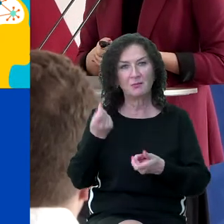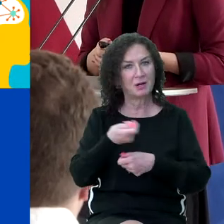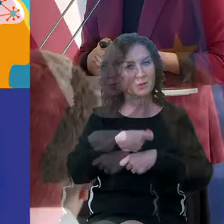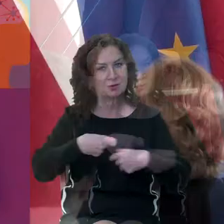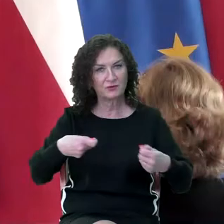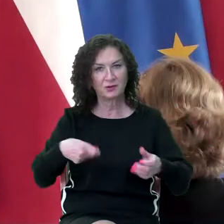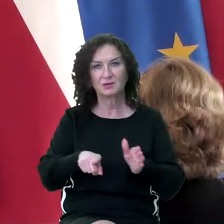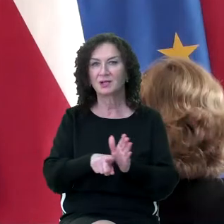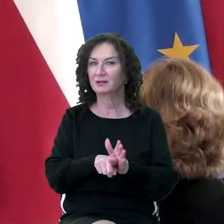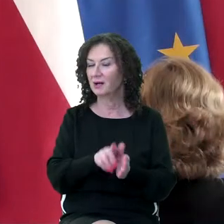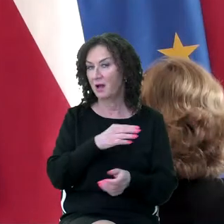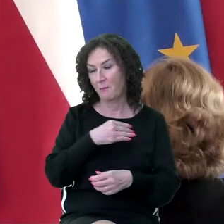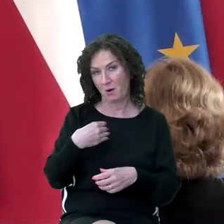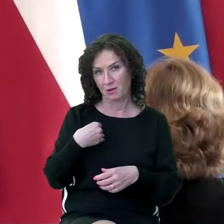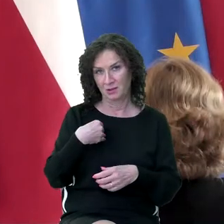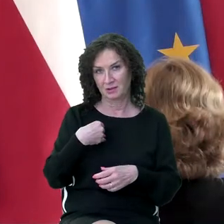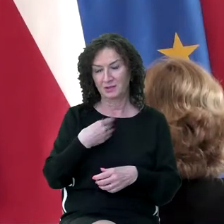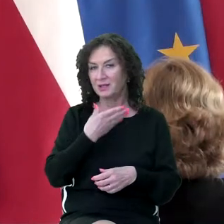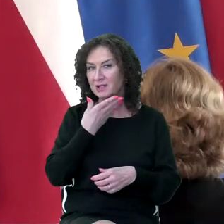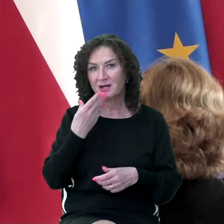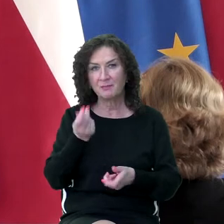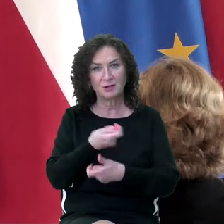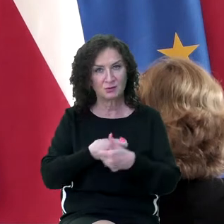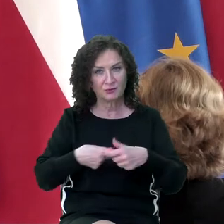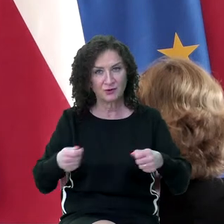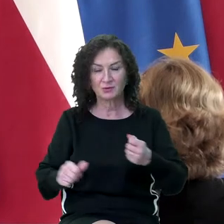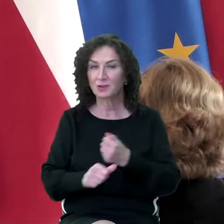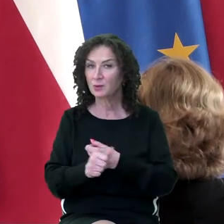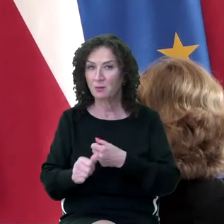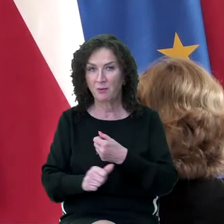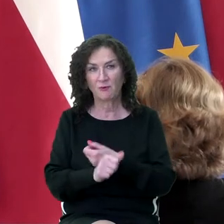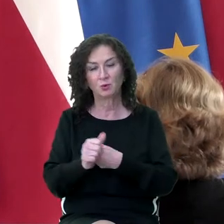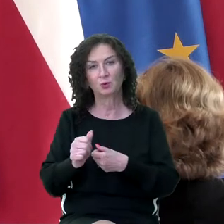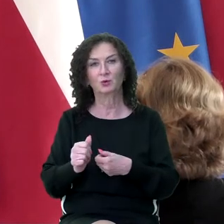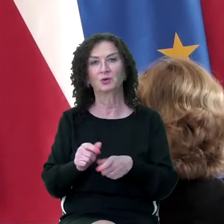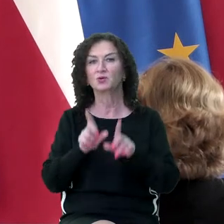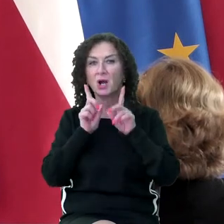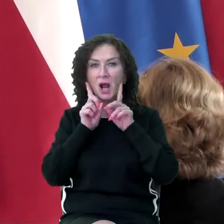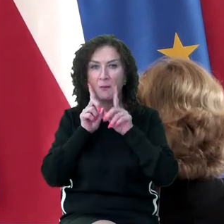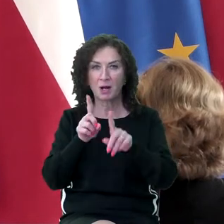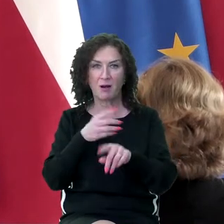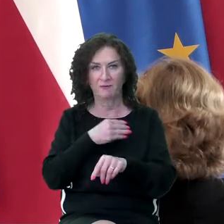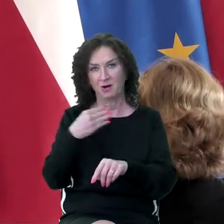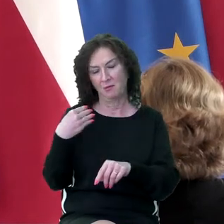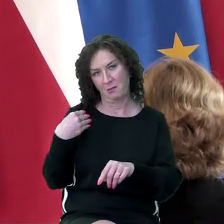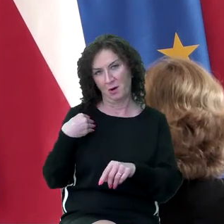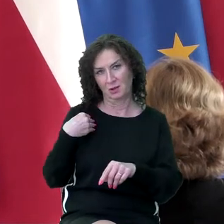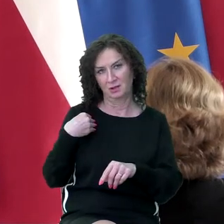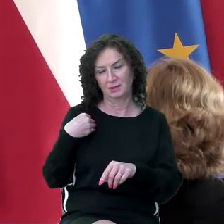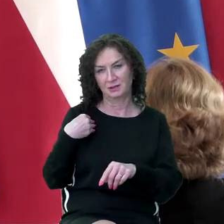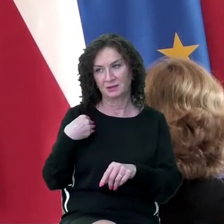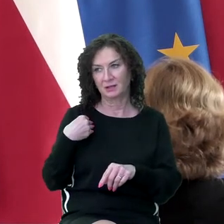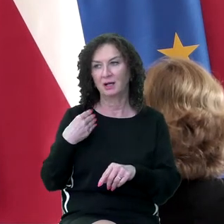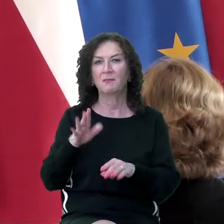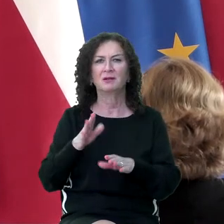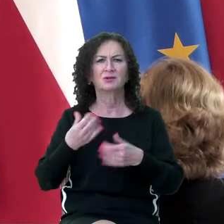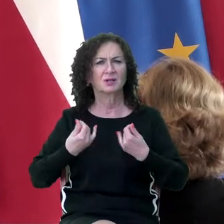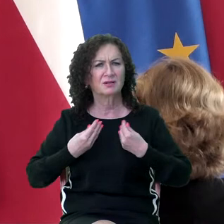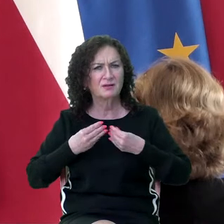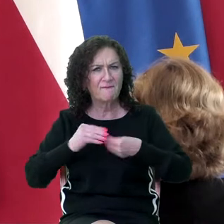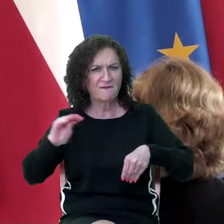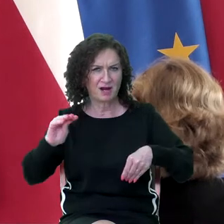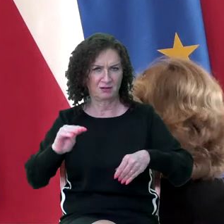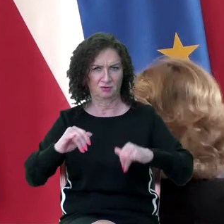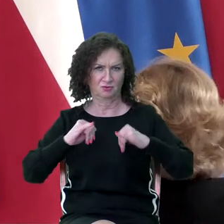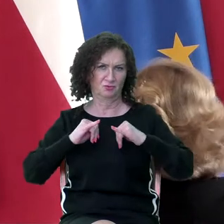rozwiązań, które sprawiają, że naprawdę Polska jest rośnie coraz większą siłę i